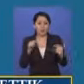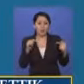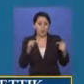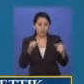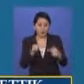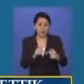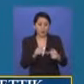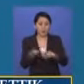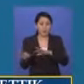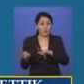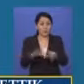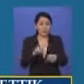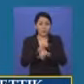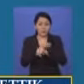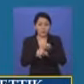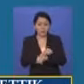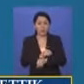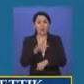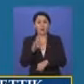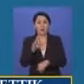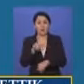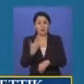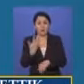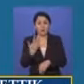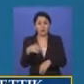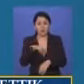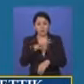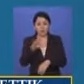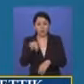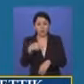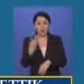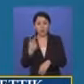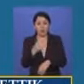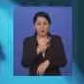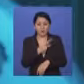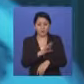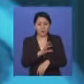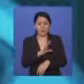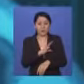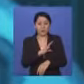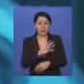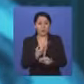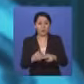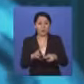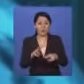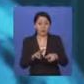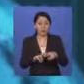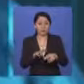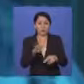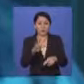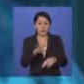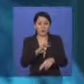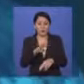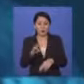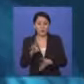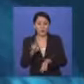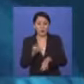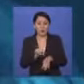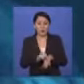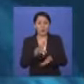кешенді іс-шаралар үшін 350 миллиард теңгеден астам қаржы бөлдік. Сондай-ақ, бұл 4 миллион азаматтың зейнетақысы